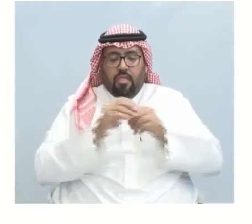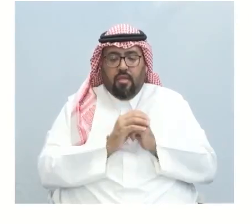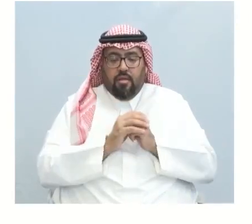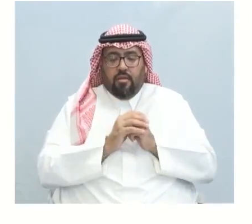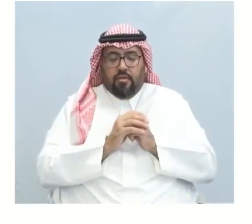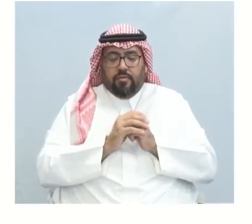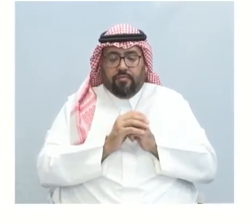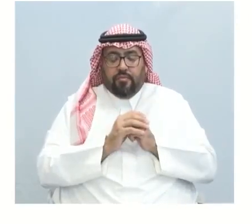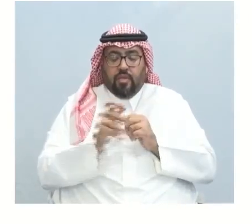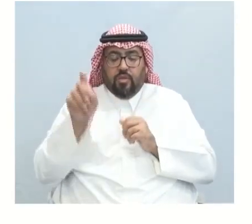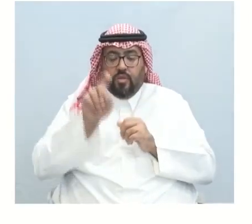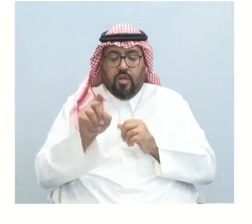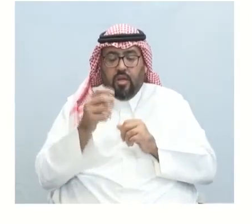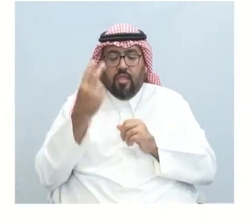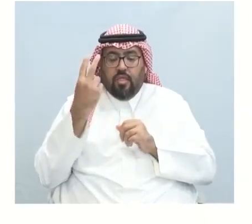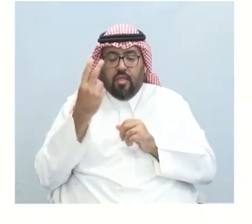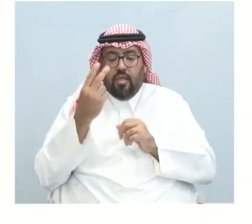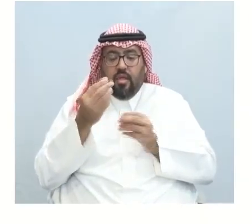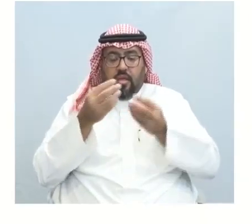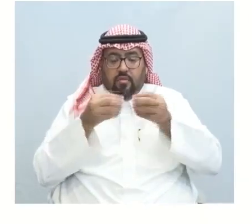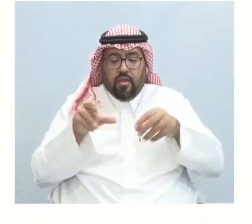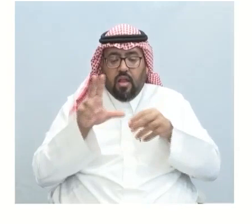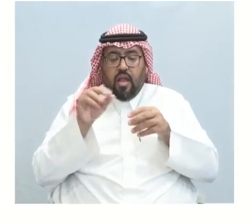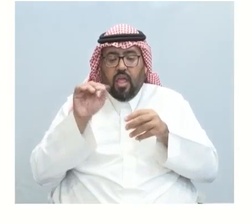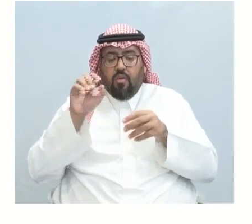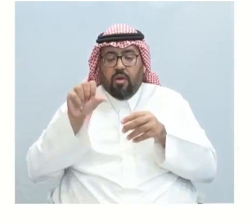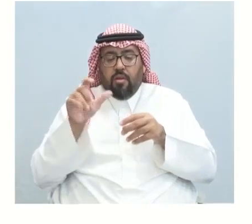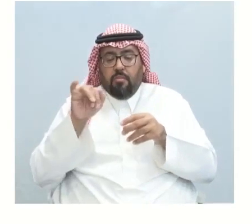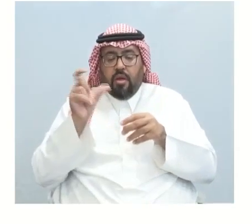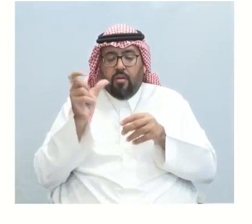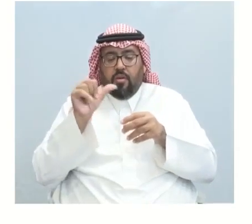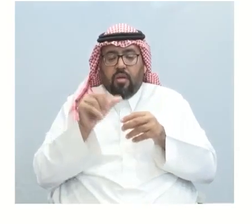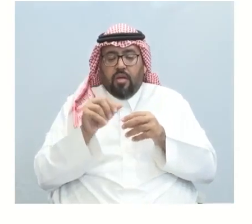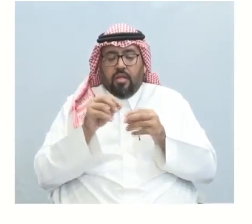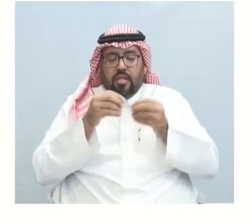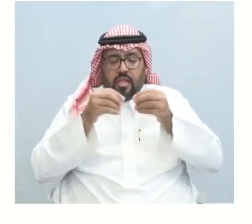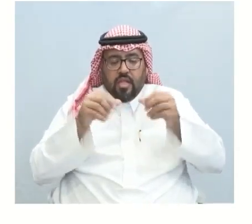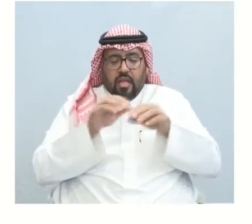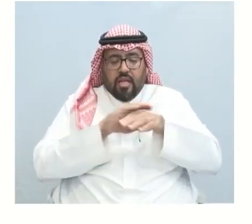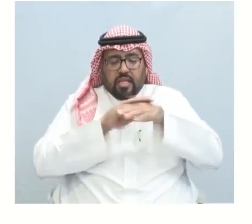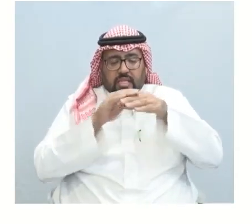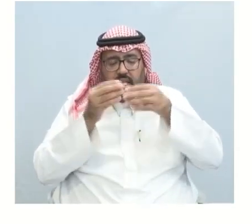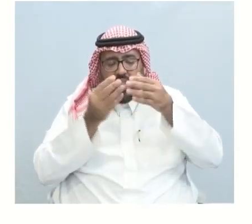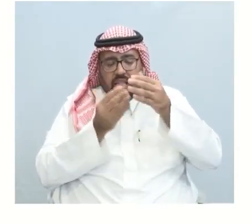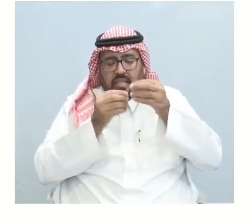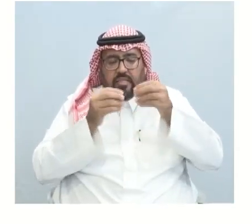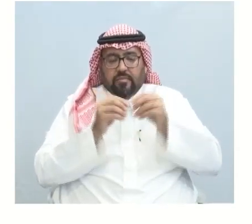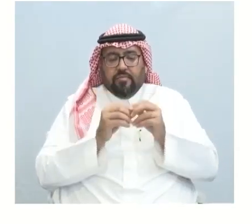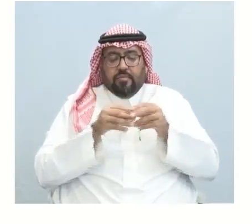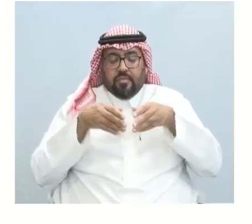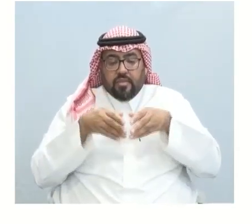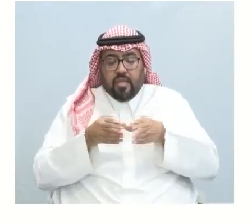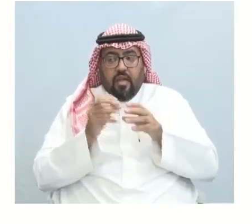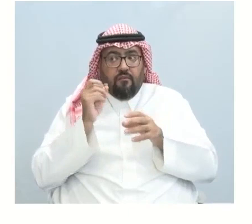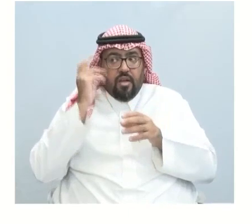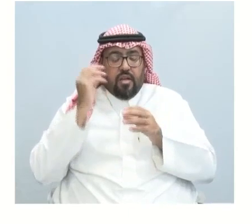فالوب في السؤال الثاني يفرز الحيوان المنوي انزيمات هاضمه لتحليل غشاء البويضه من خلال لعل